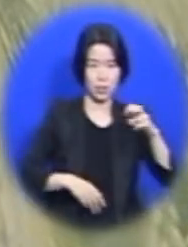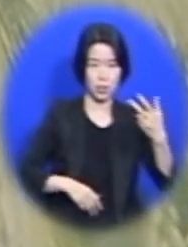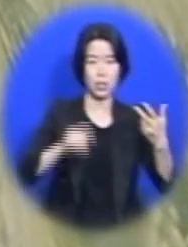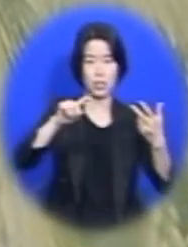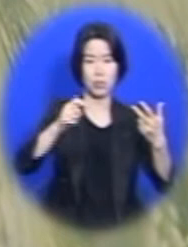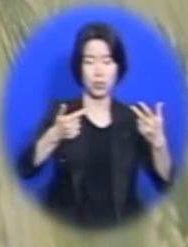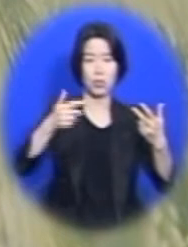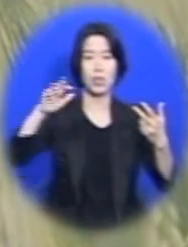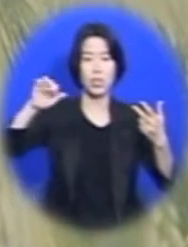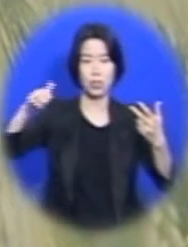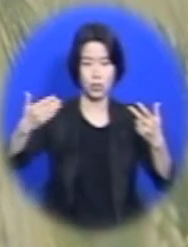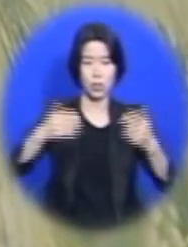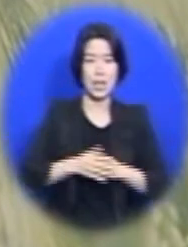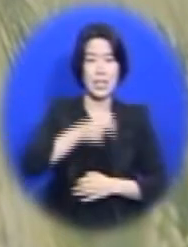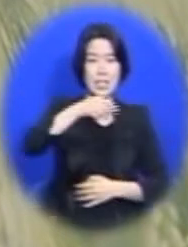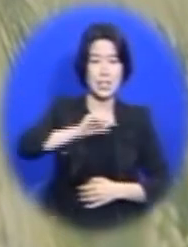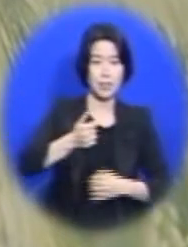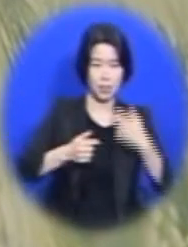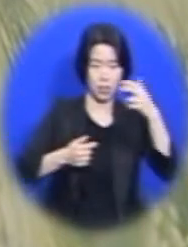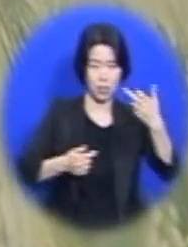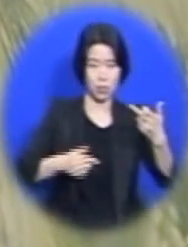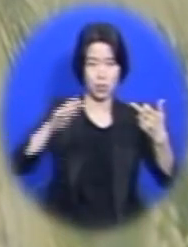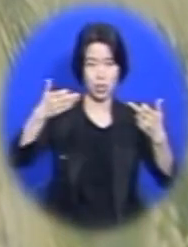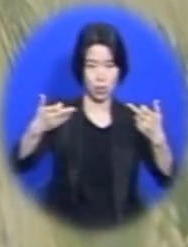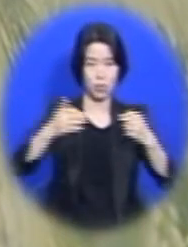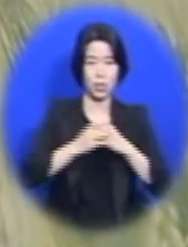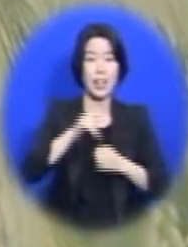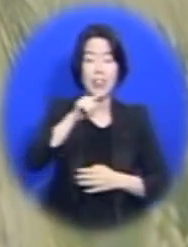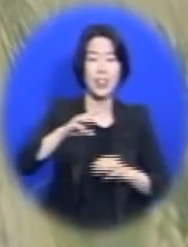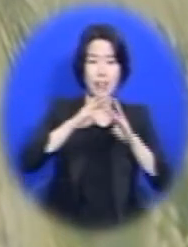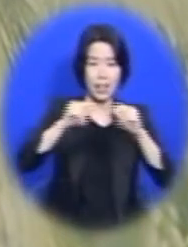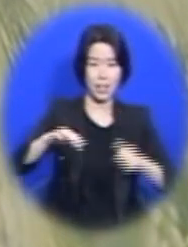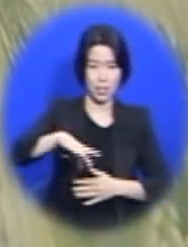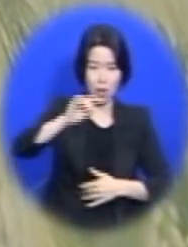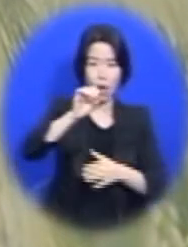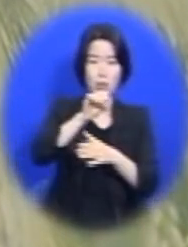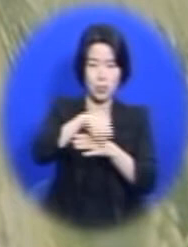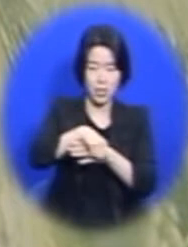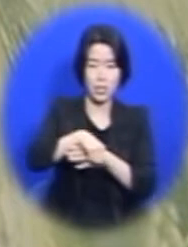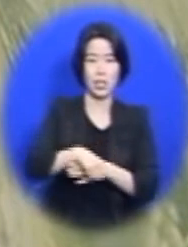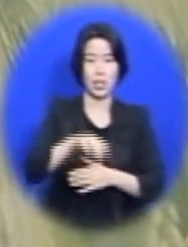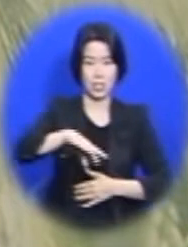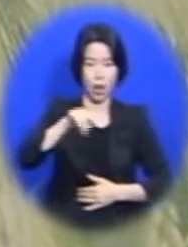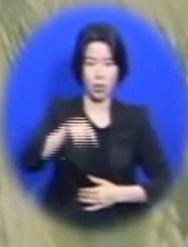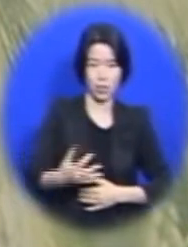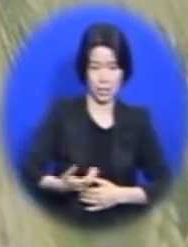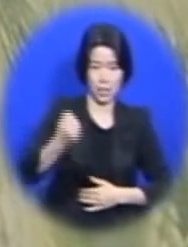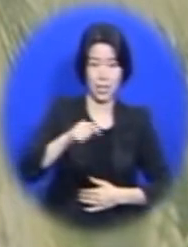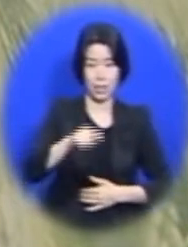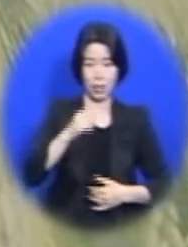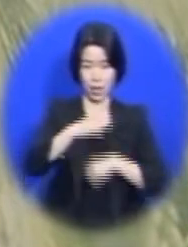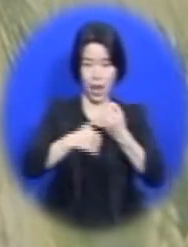16절, 19절, 신명기 16장 19절에 보면 너희 토지에서 처음 익은 열매의 첫 것을 가져다가